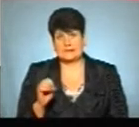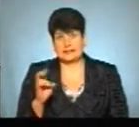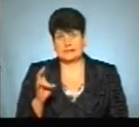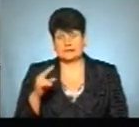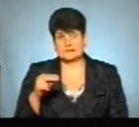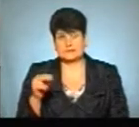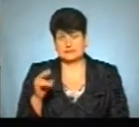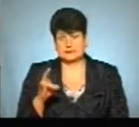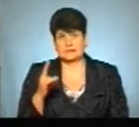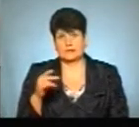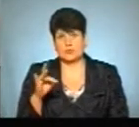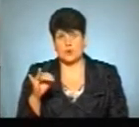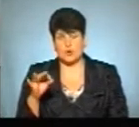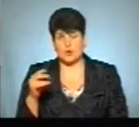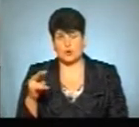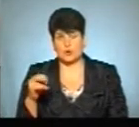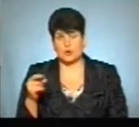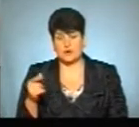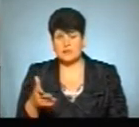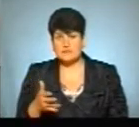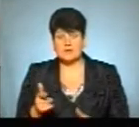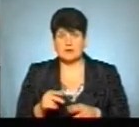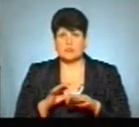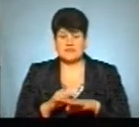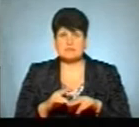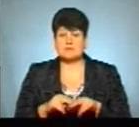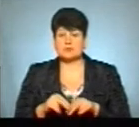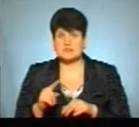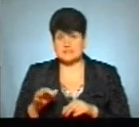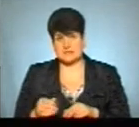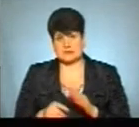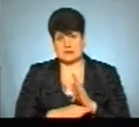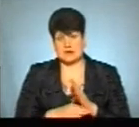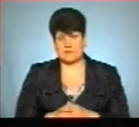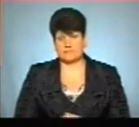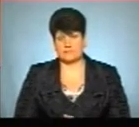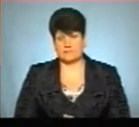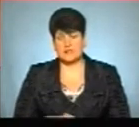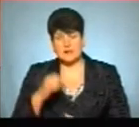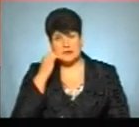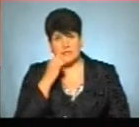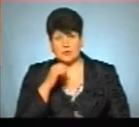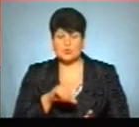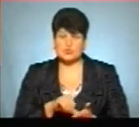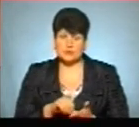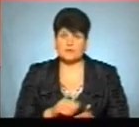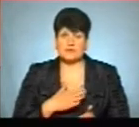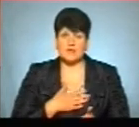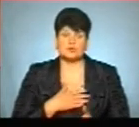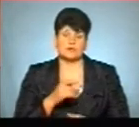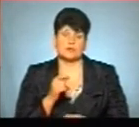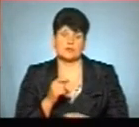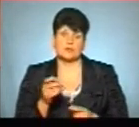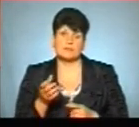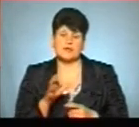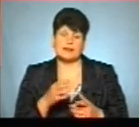І провести ту паспортизацію, особливо тих старих дерев, які становлять загрозу людям. Тож я дякую за участь у нашому ефірі. І нагадаю, що ми